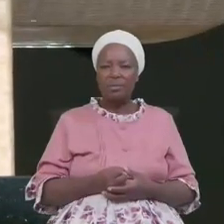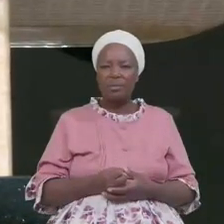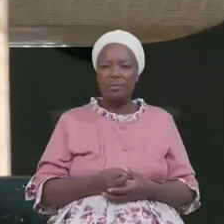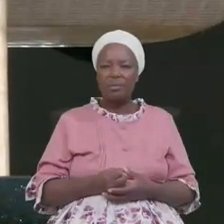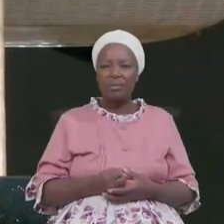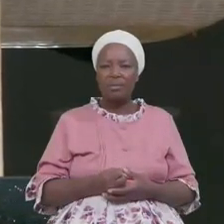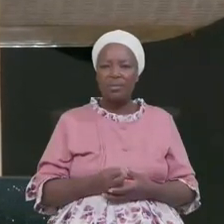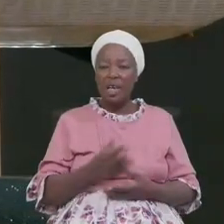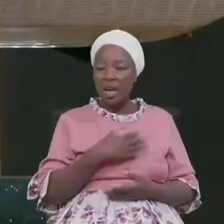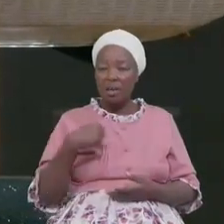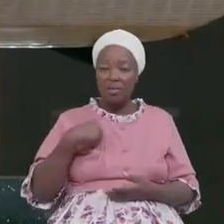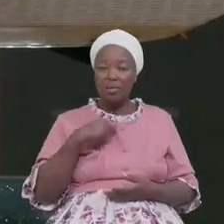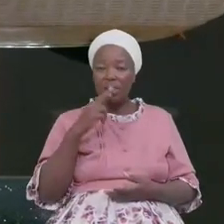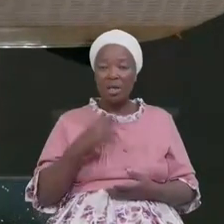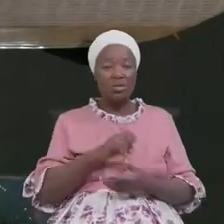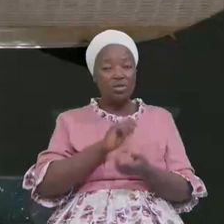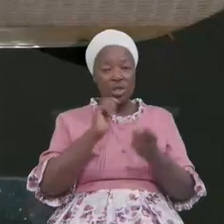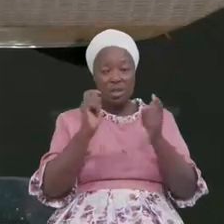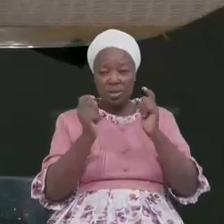Mais nous sommes changés.